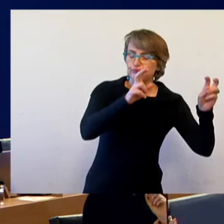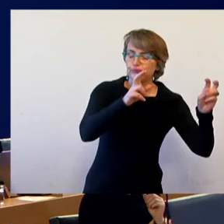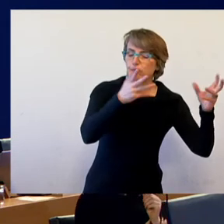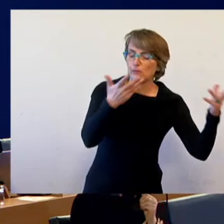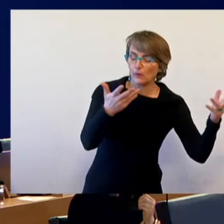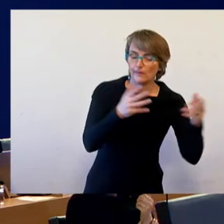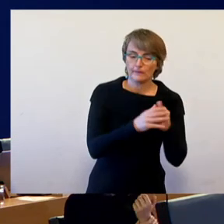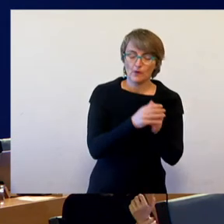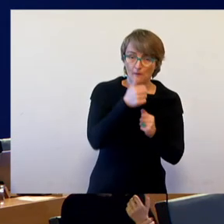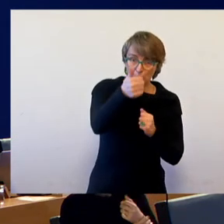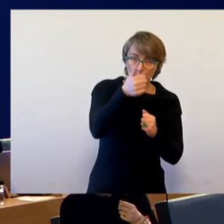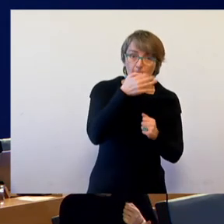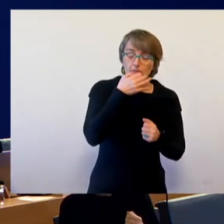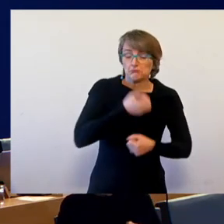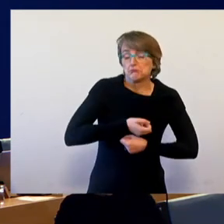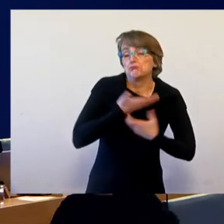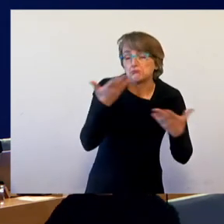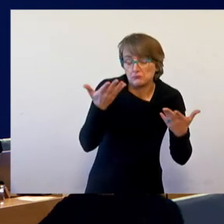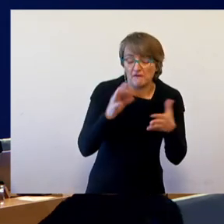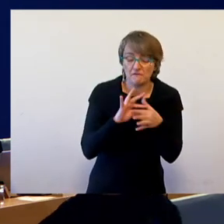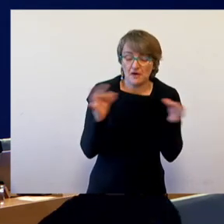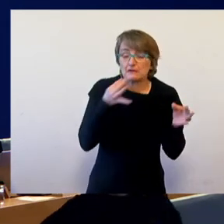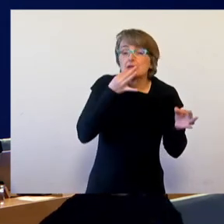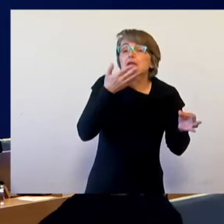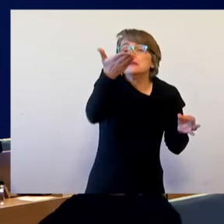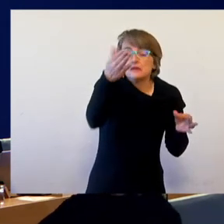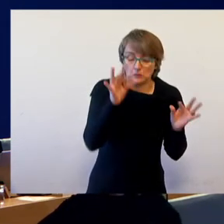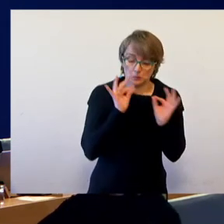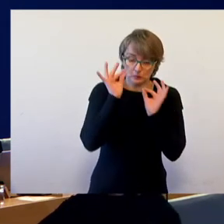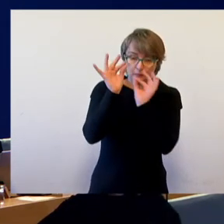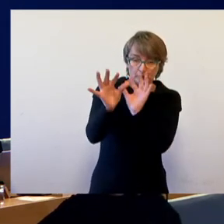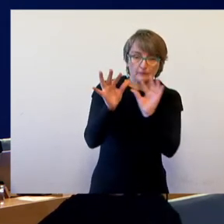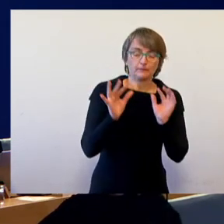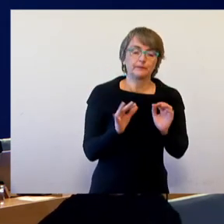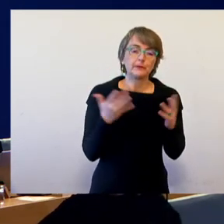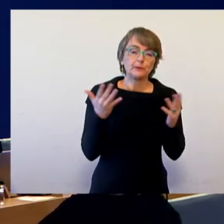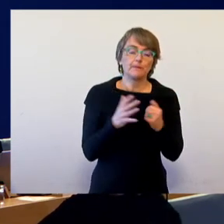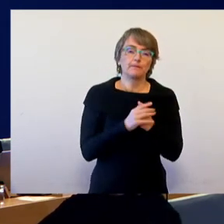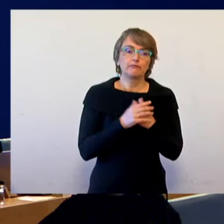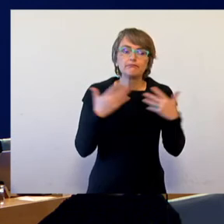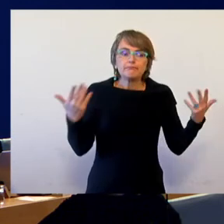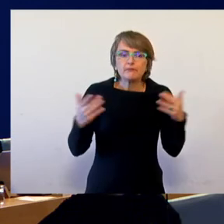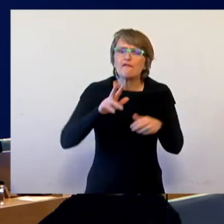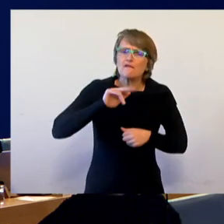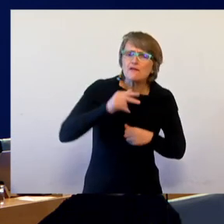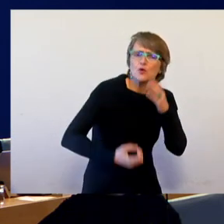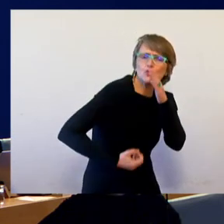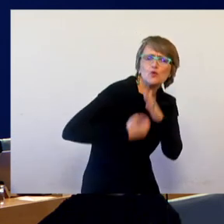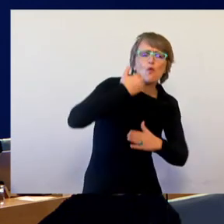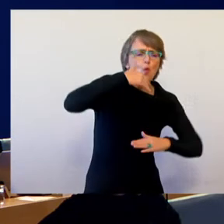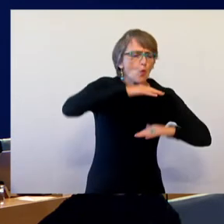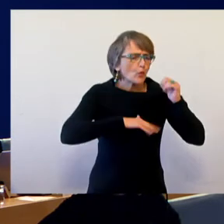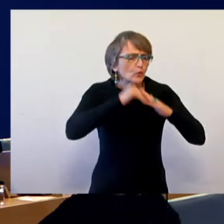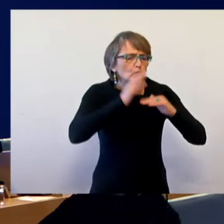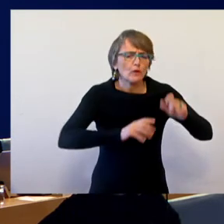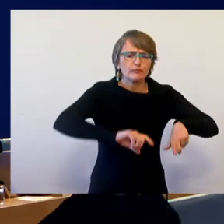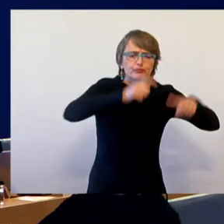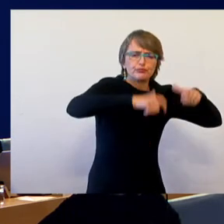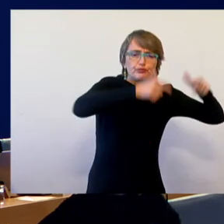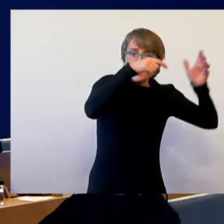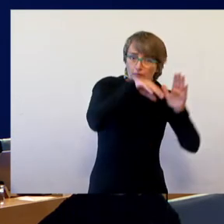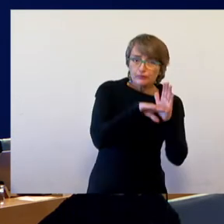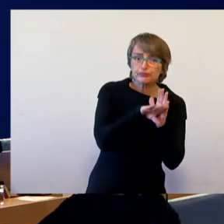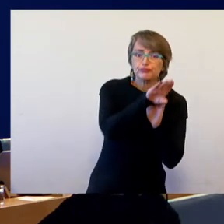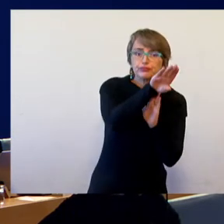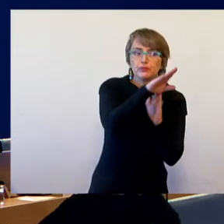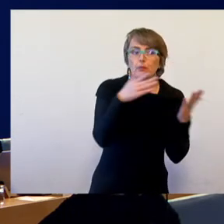en disant, hein, je vous cite, vous misez sur l'augmentation des constructions nouvelles. Bon, ça c'est